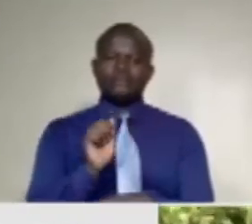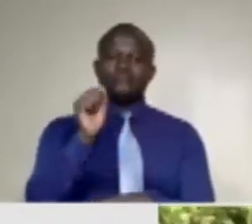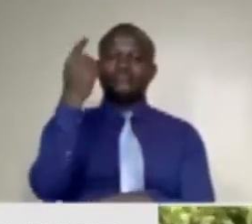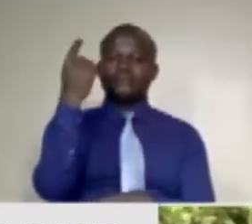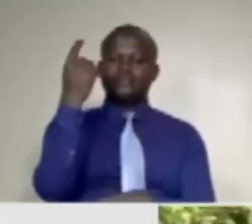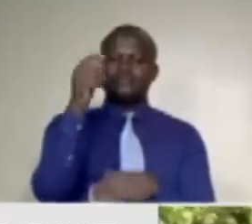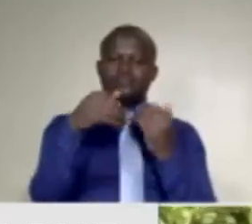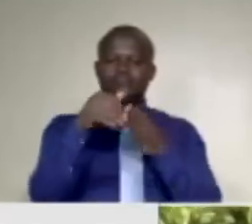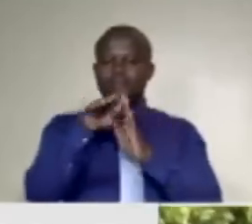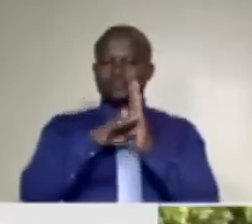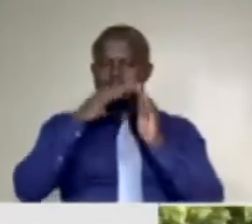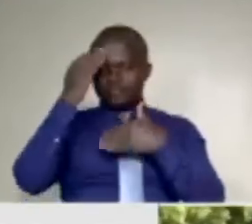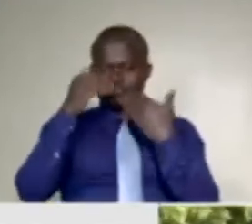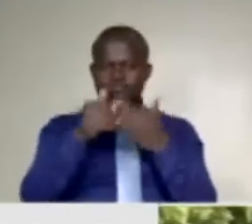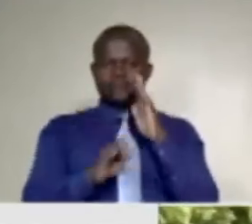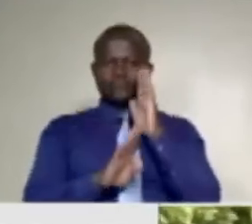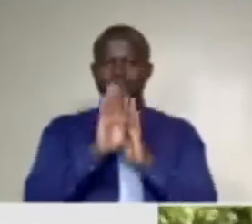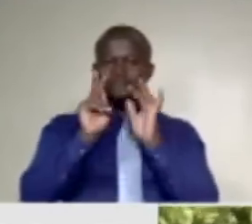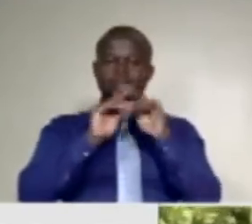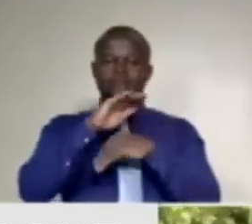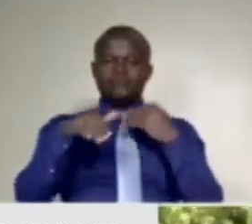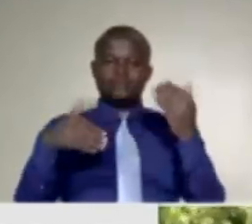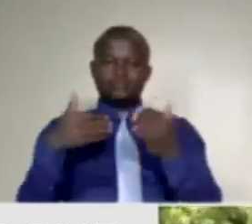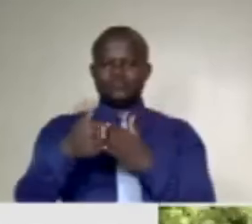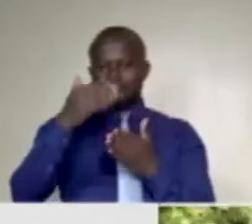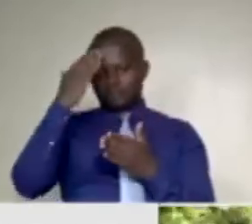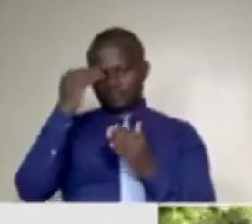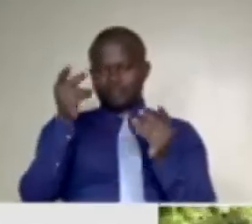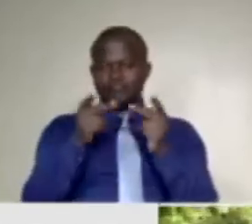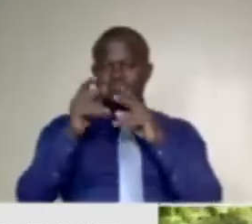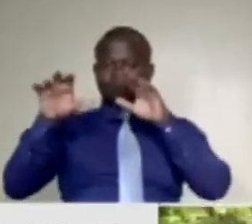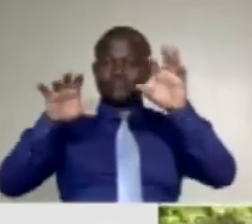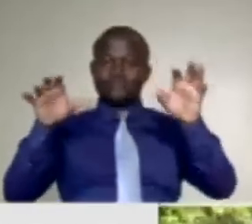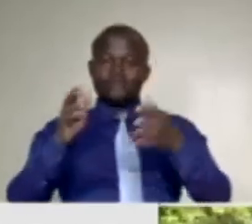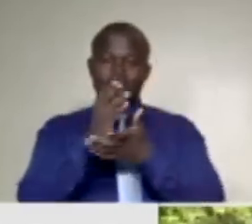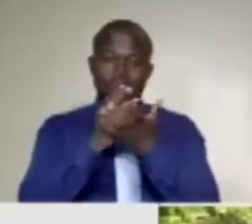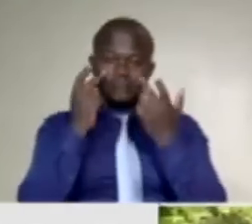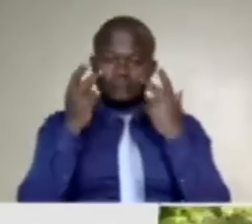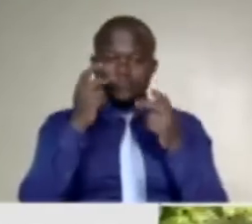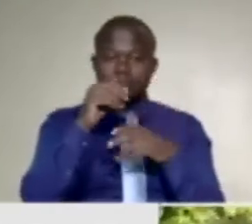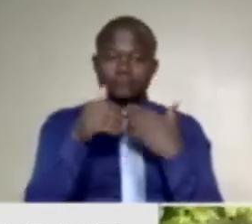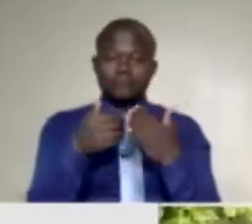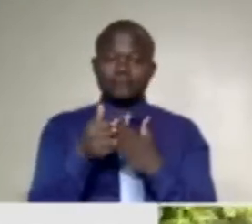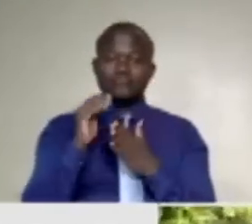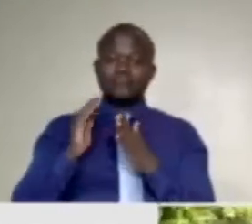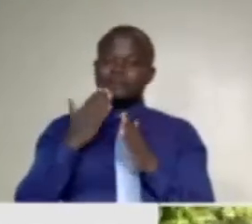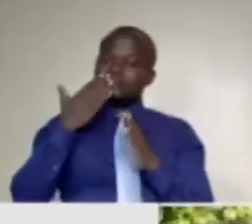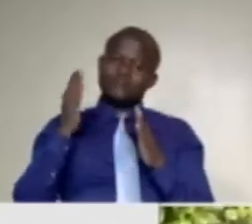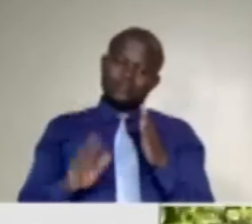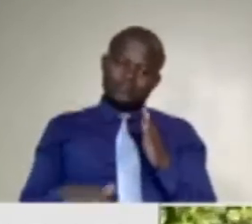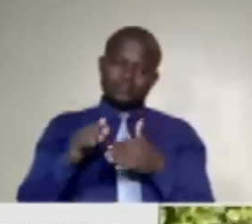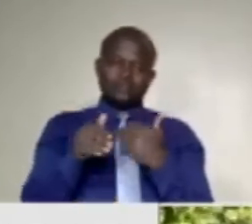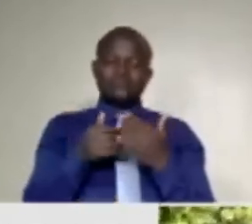isonga. Ni mu rwego rwo kugira ngo duteze imbere umuturage kuko henshi twe tujya tubona hari ahantu bagenzi bacu bajya bagenda bifata nabi bitwara